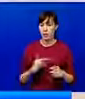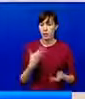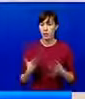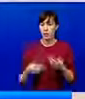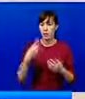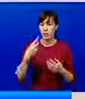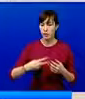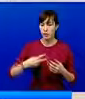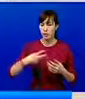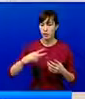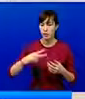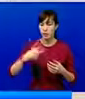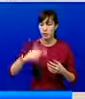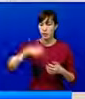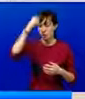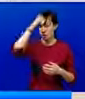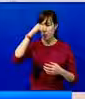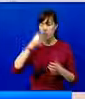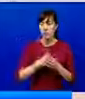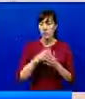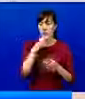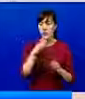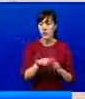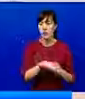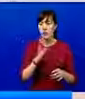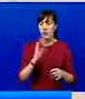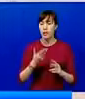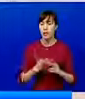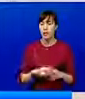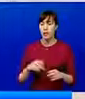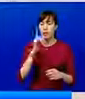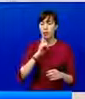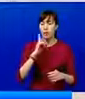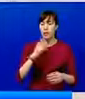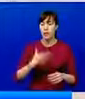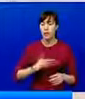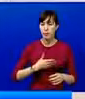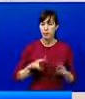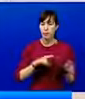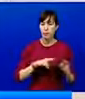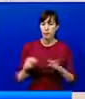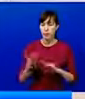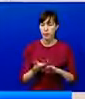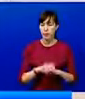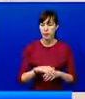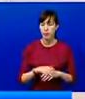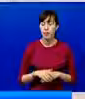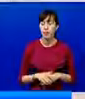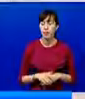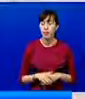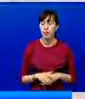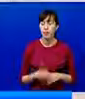айдан 30 айға шейін уақыт созылатын болса, оның тиімділігін бақылап отыру өте қиын тұғын. Ал енді